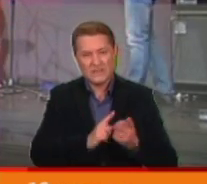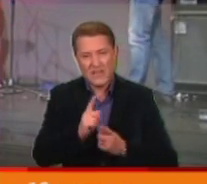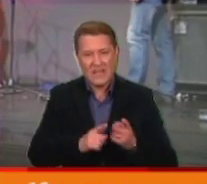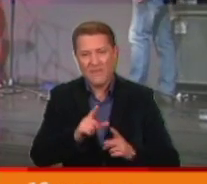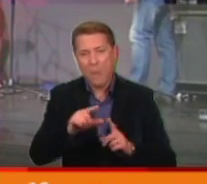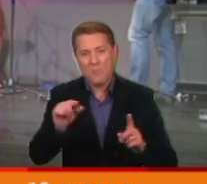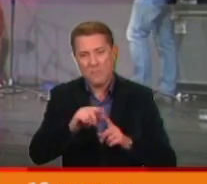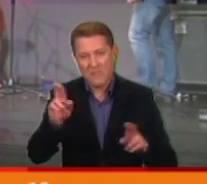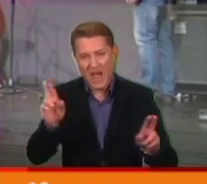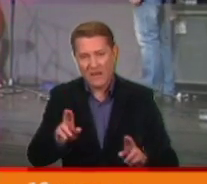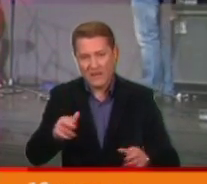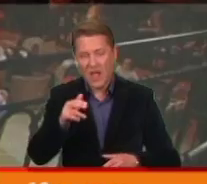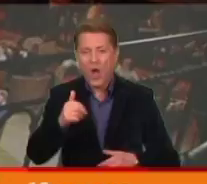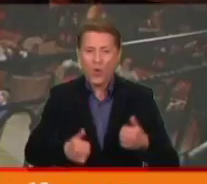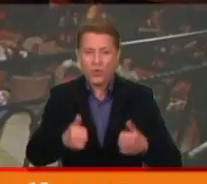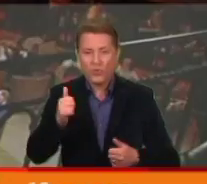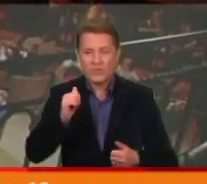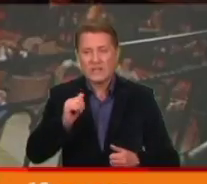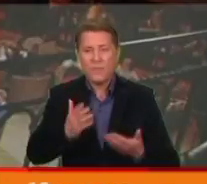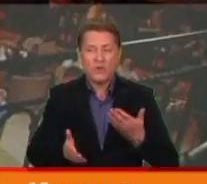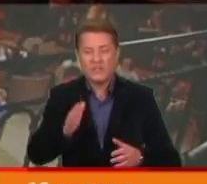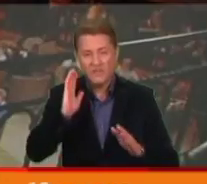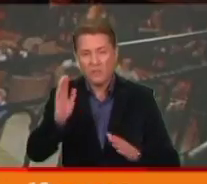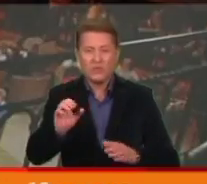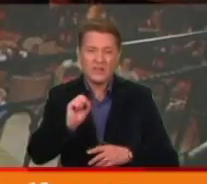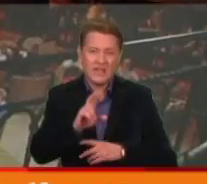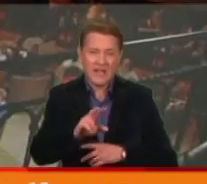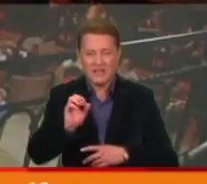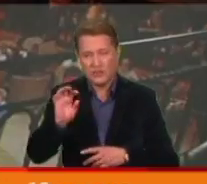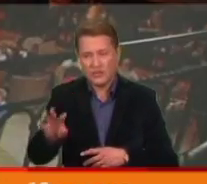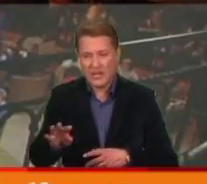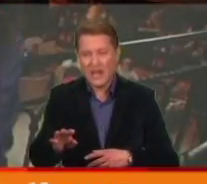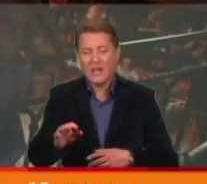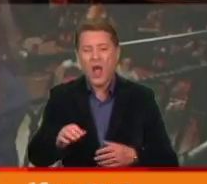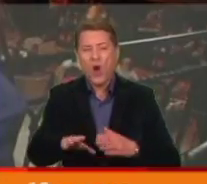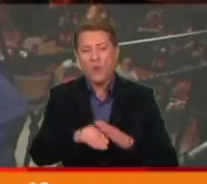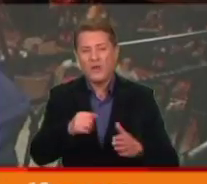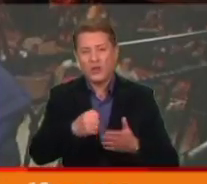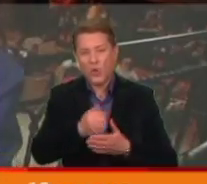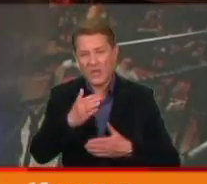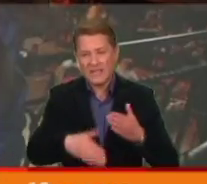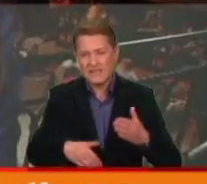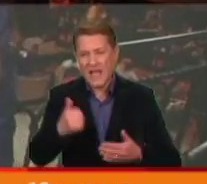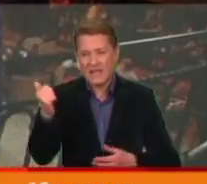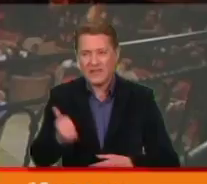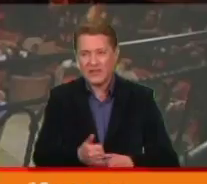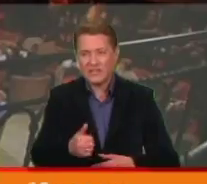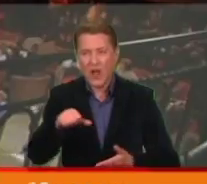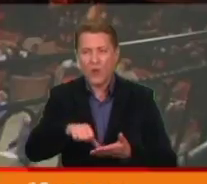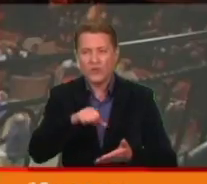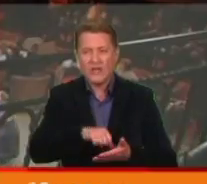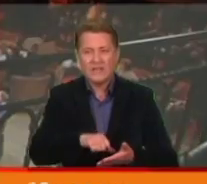конкурсу і, можливо, буде 13-14. Переможців обіцяють обрати до кінця тижня, тому у учасників ще є